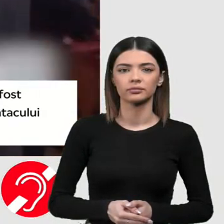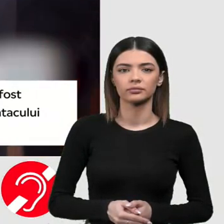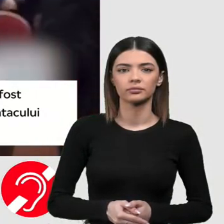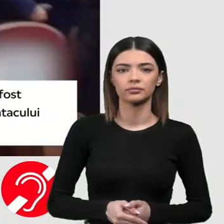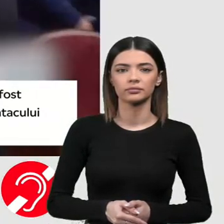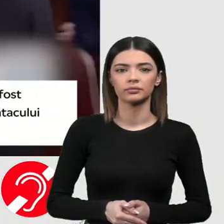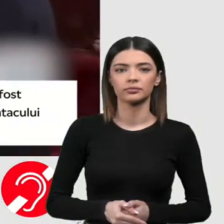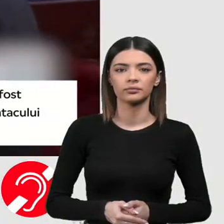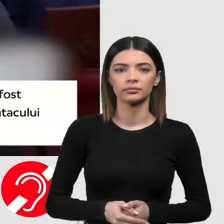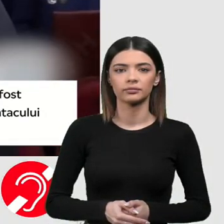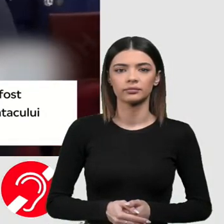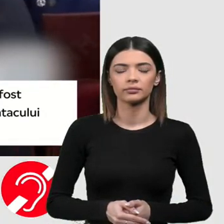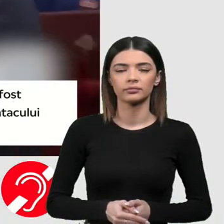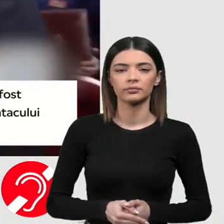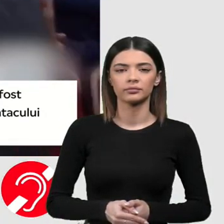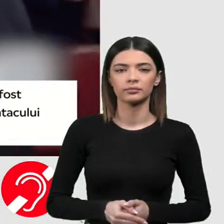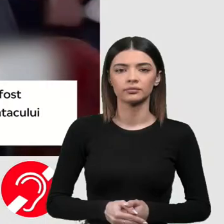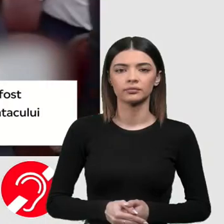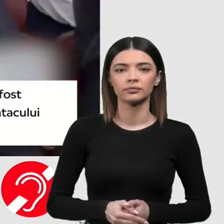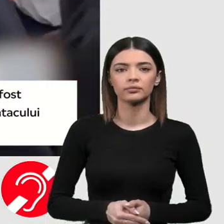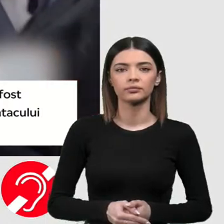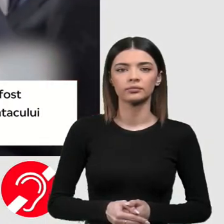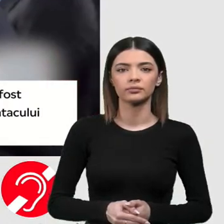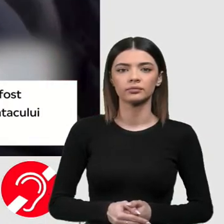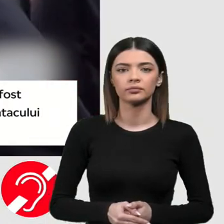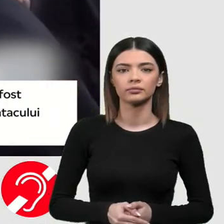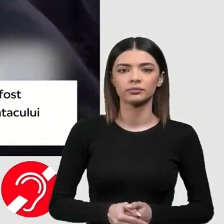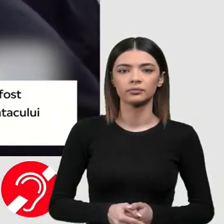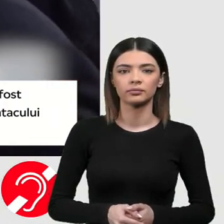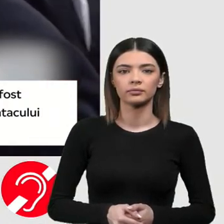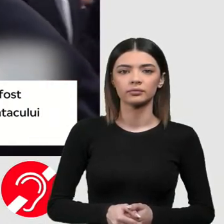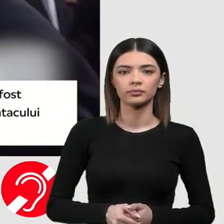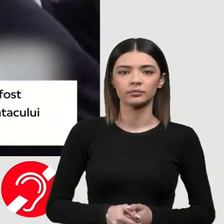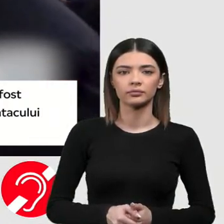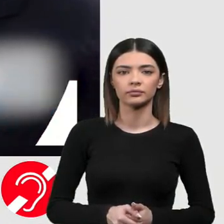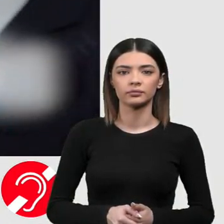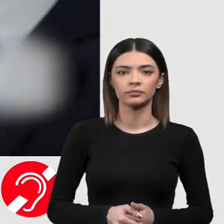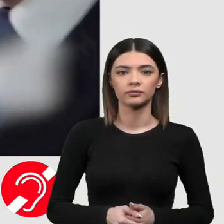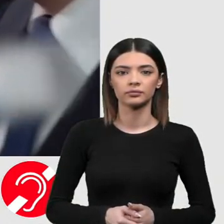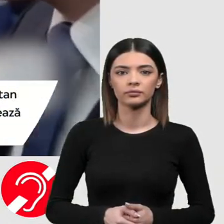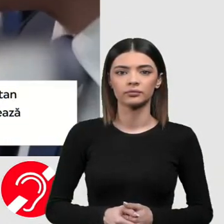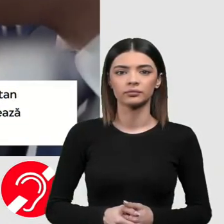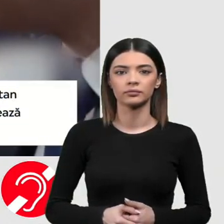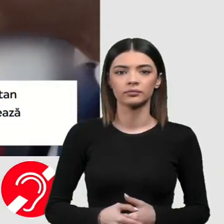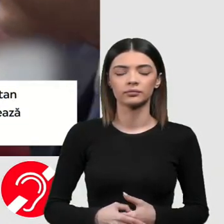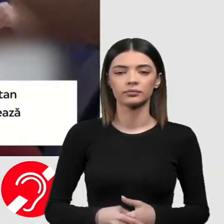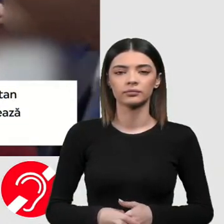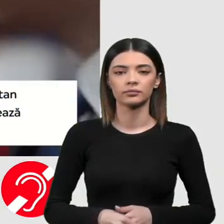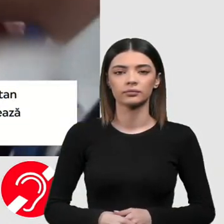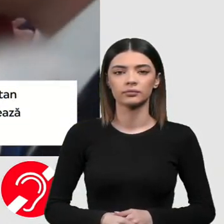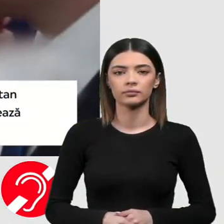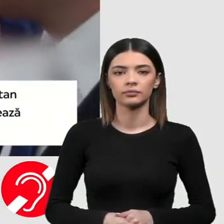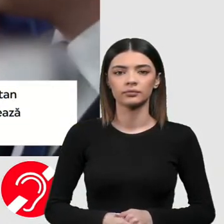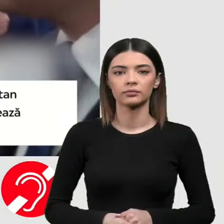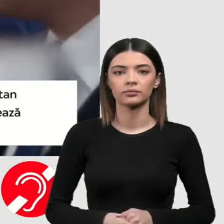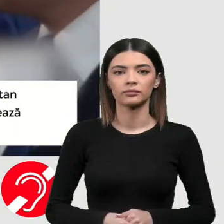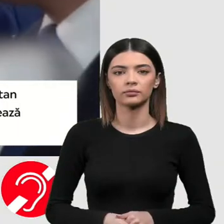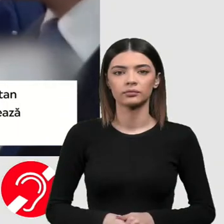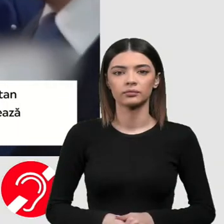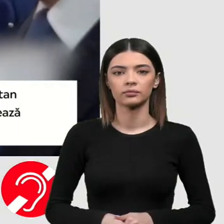впереди. Сказали, что точно Украина стоит за этим терактом. А что на это указывает? Много указывает. Это